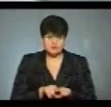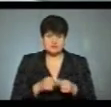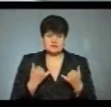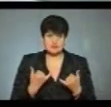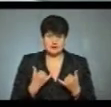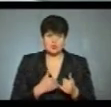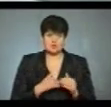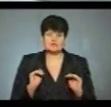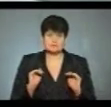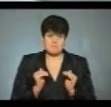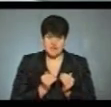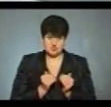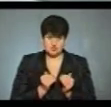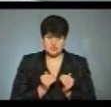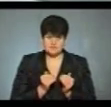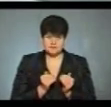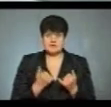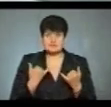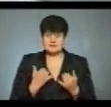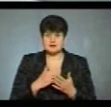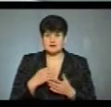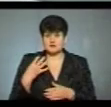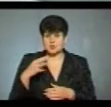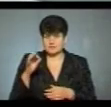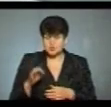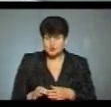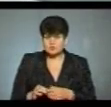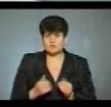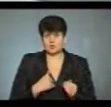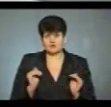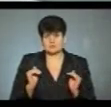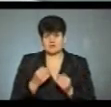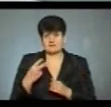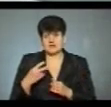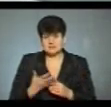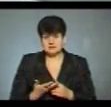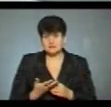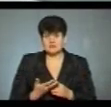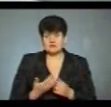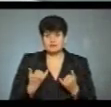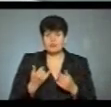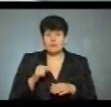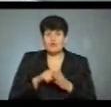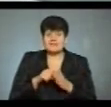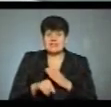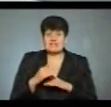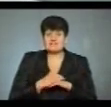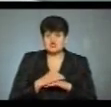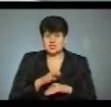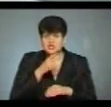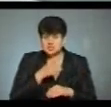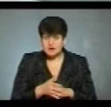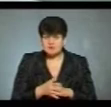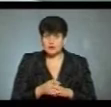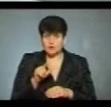Вони хочуть зменшити, зараз до 40%, вони хочуть зменшити до 20%. Поняття «вечірній час», де доплата